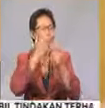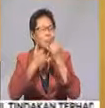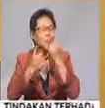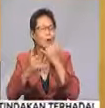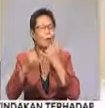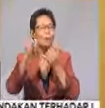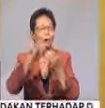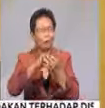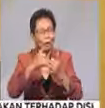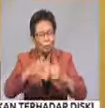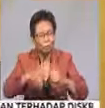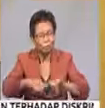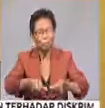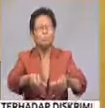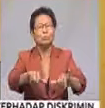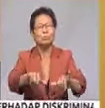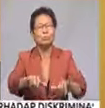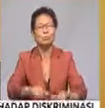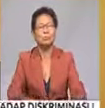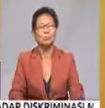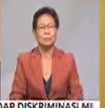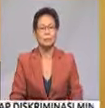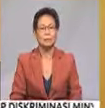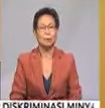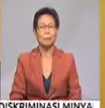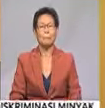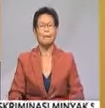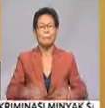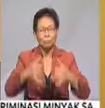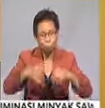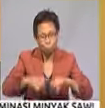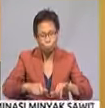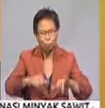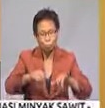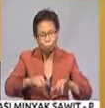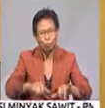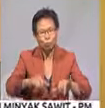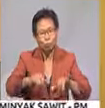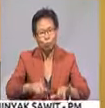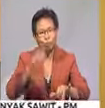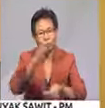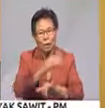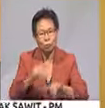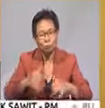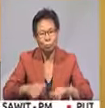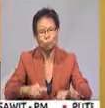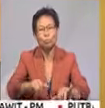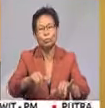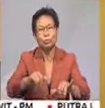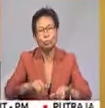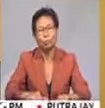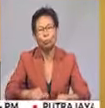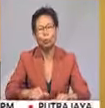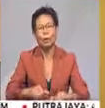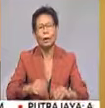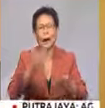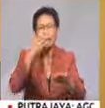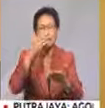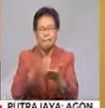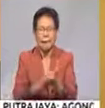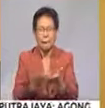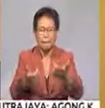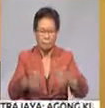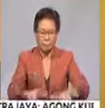akan berterusan. Dan akan berterusanlah juga keadaan buruk yang menimpa